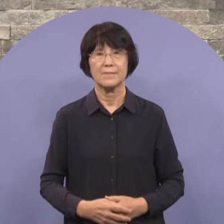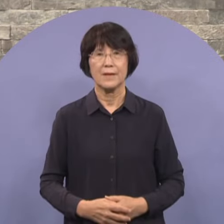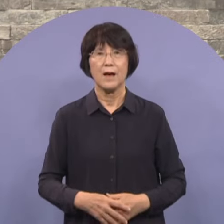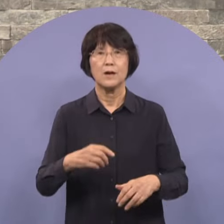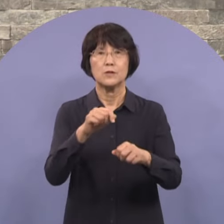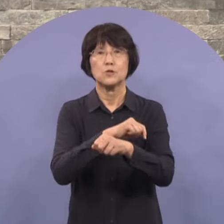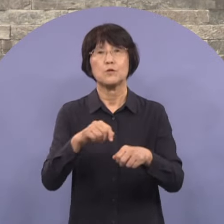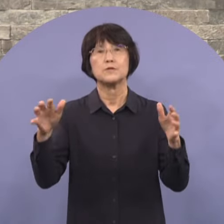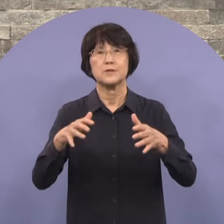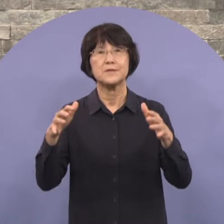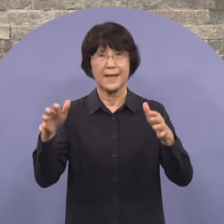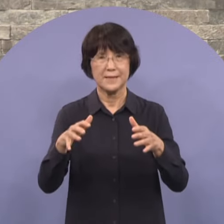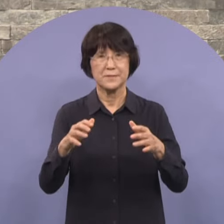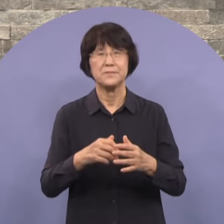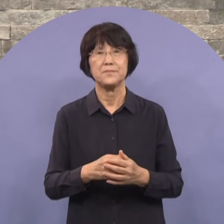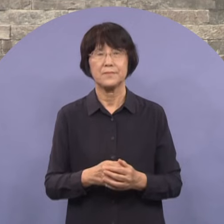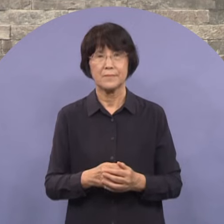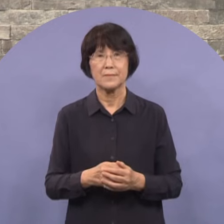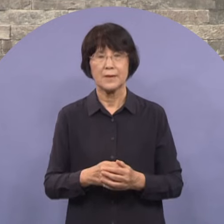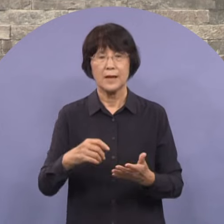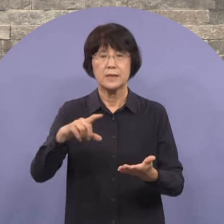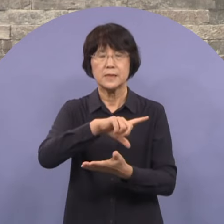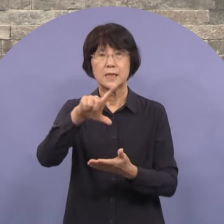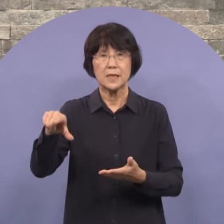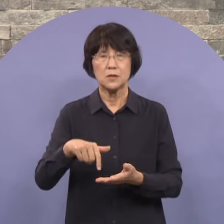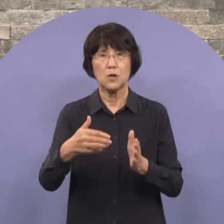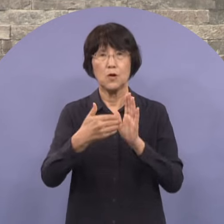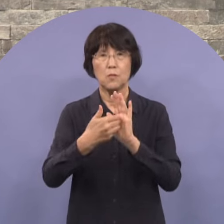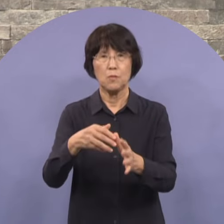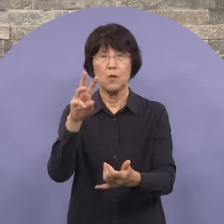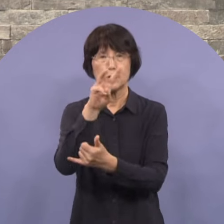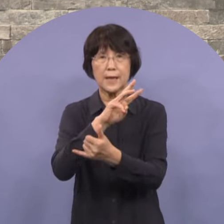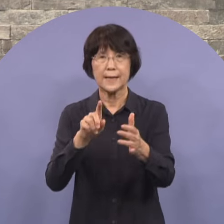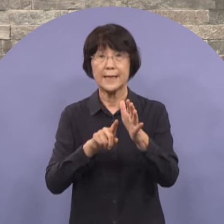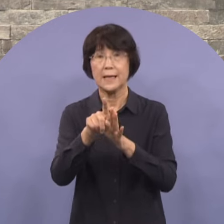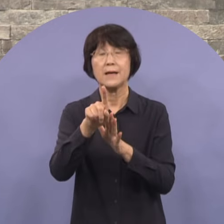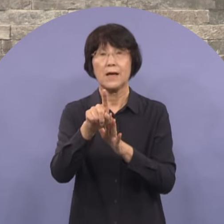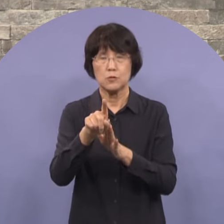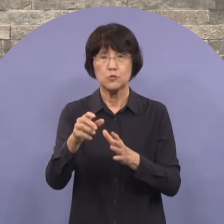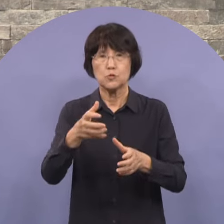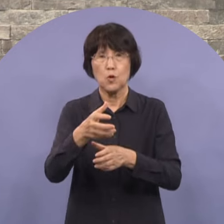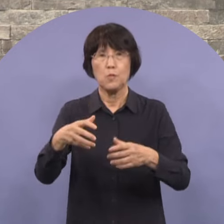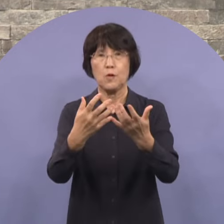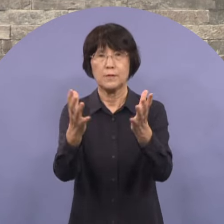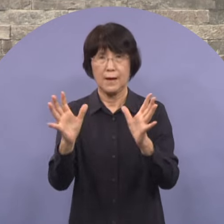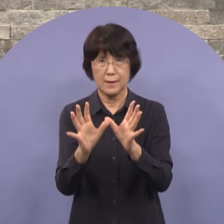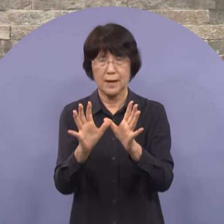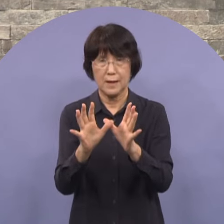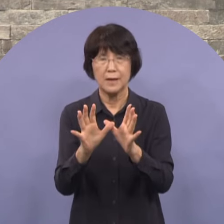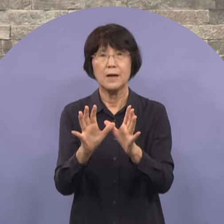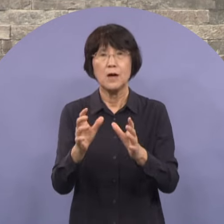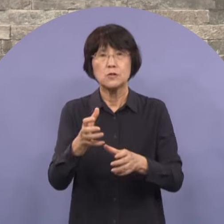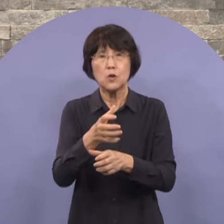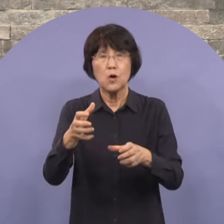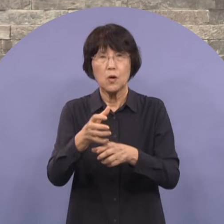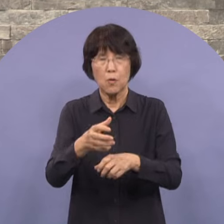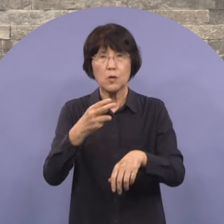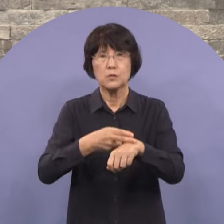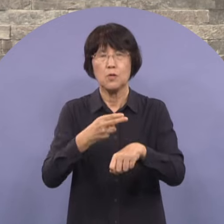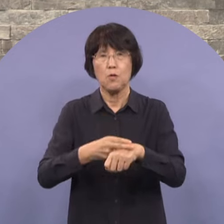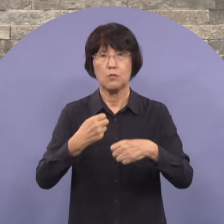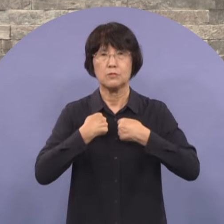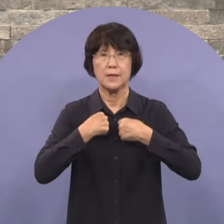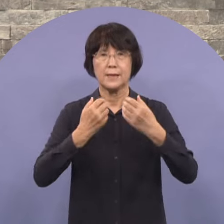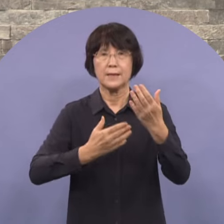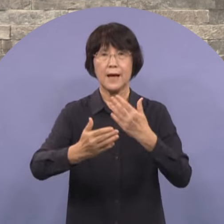特集のコーナーです。地域の防災リーダーである消防団が消防総合訓練大会に出